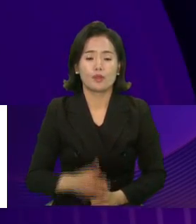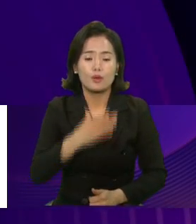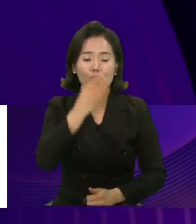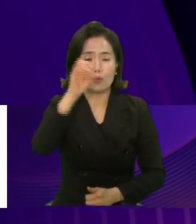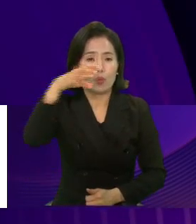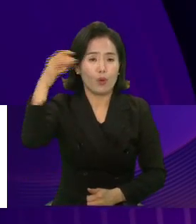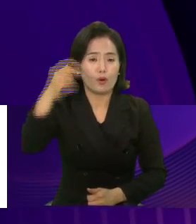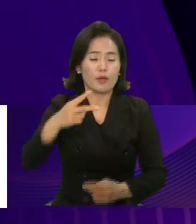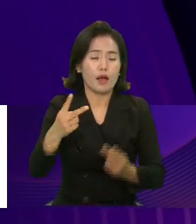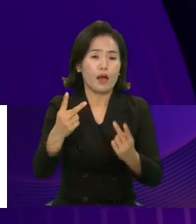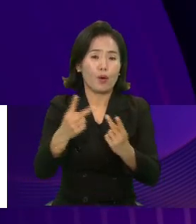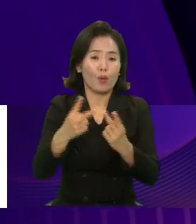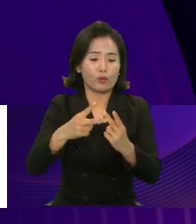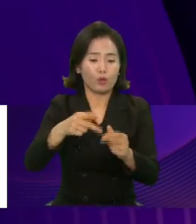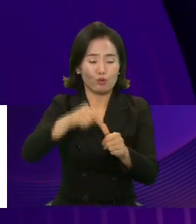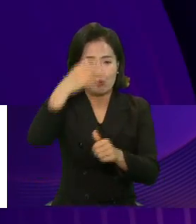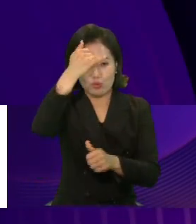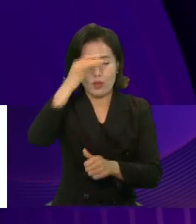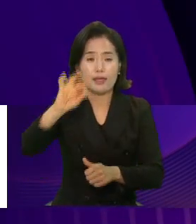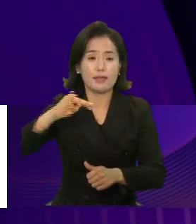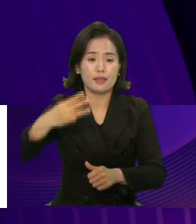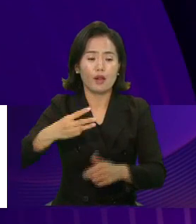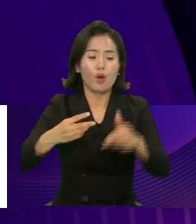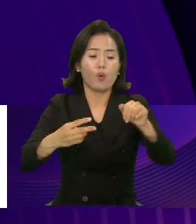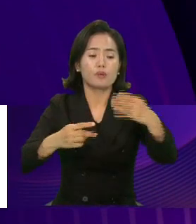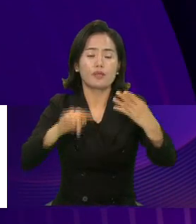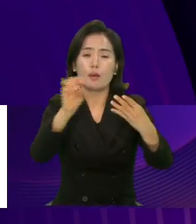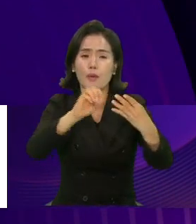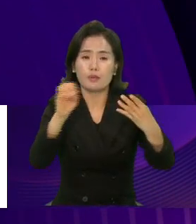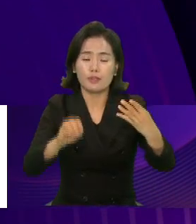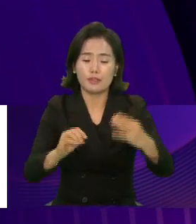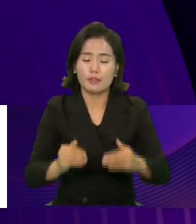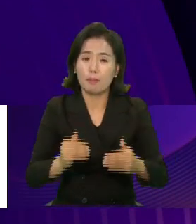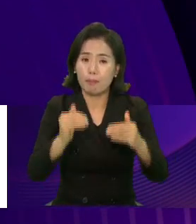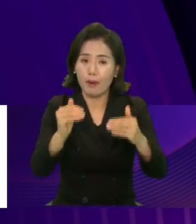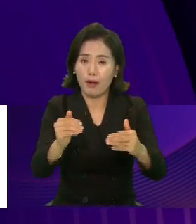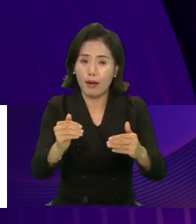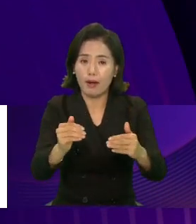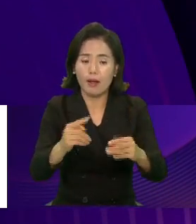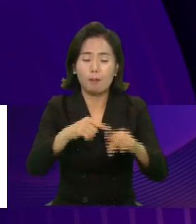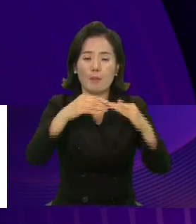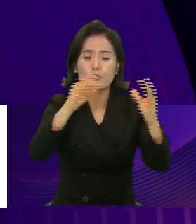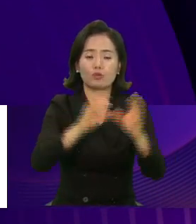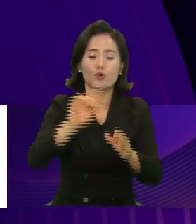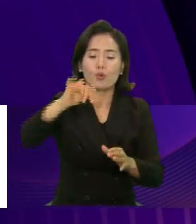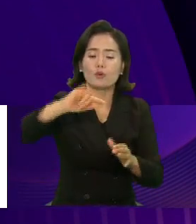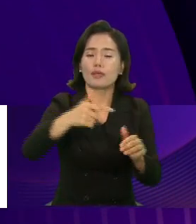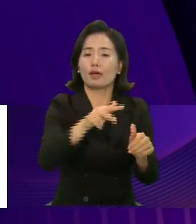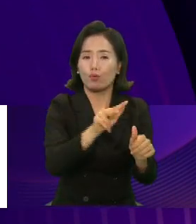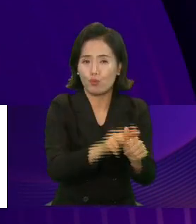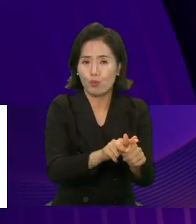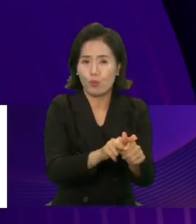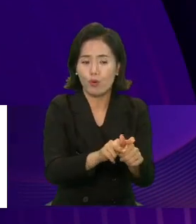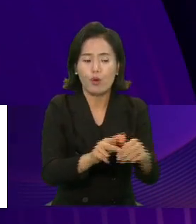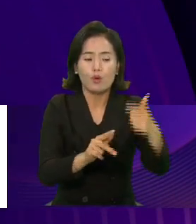순천 광양 곡성 구례 을로 가보겠습니다. 54%까지 개표 진행됐고요. 민주당의 권향혁